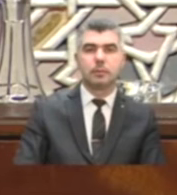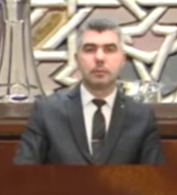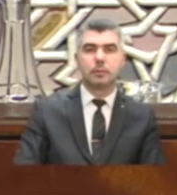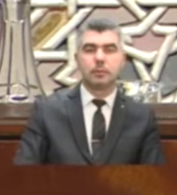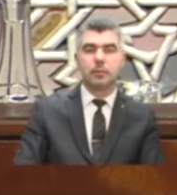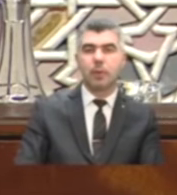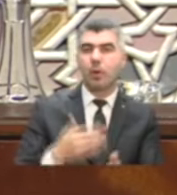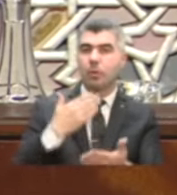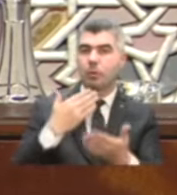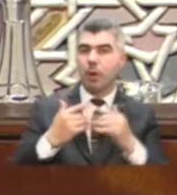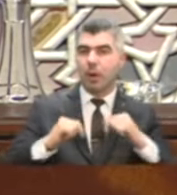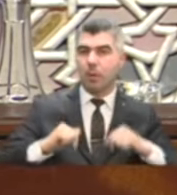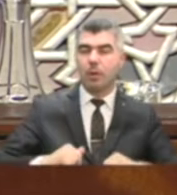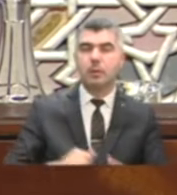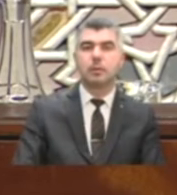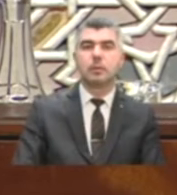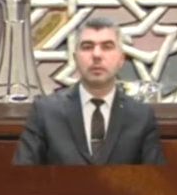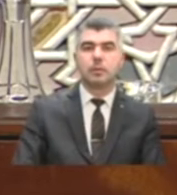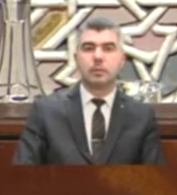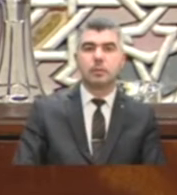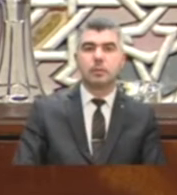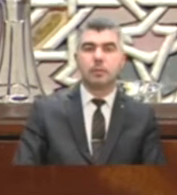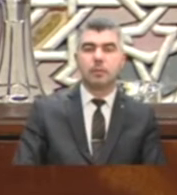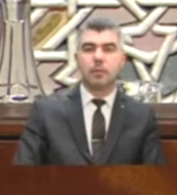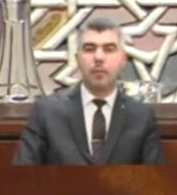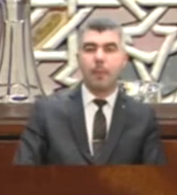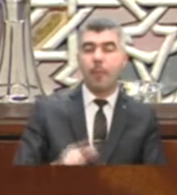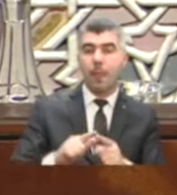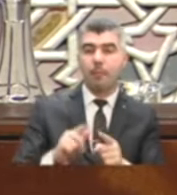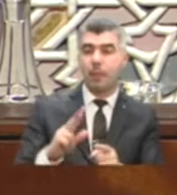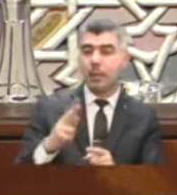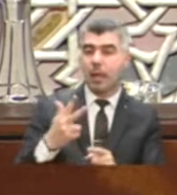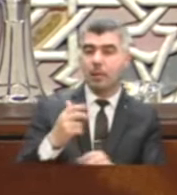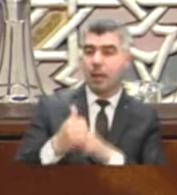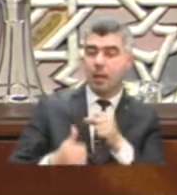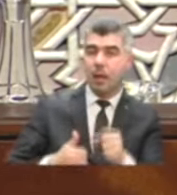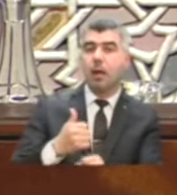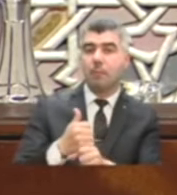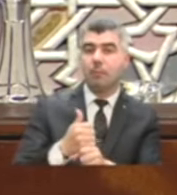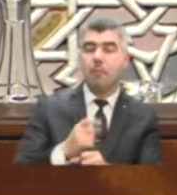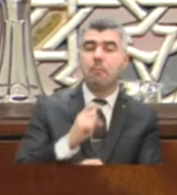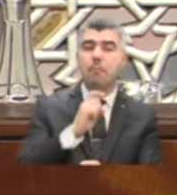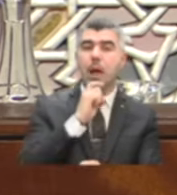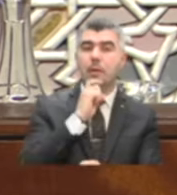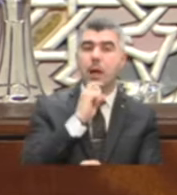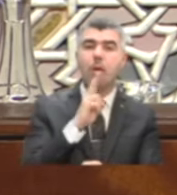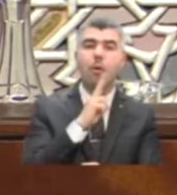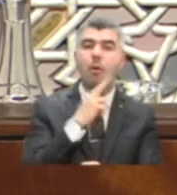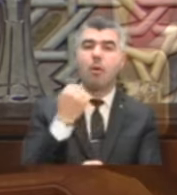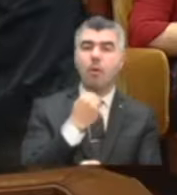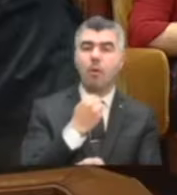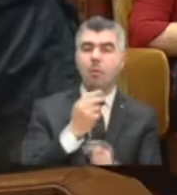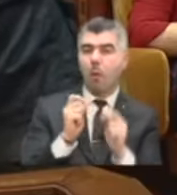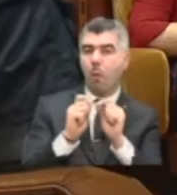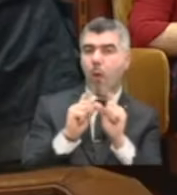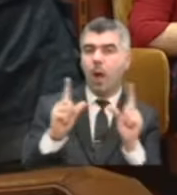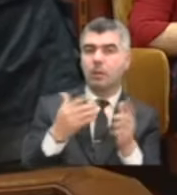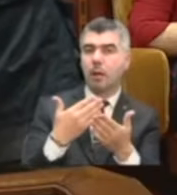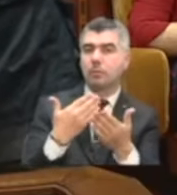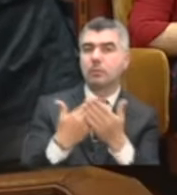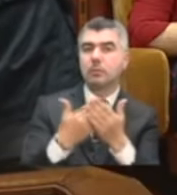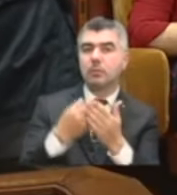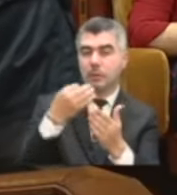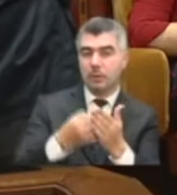شكرا السيدة الوزيرة. هي مضت 3 سنوات وما زالت الحكومة تفتقد لرؤية واضحة لاستغلال